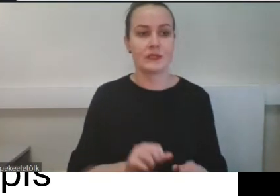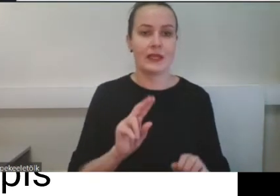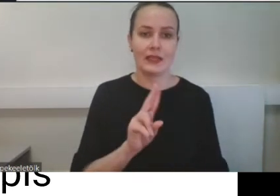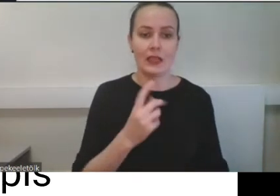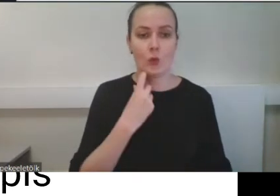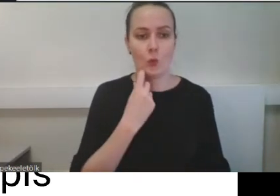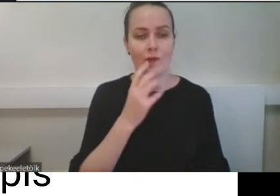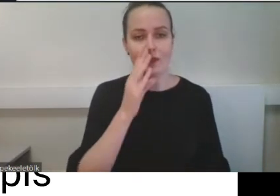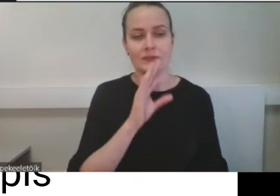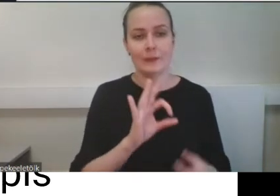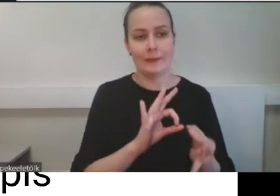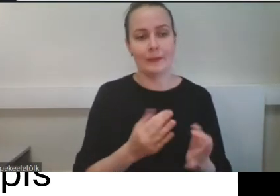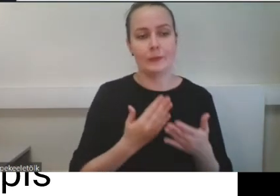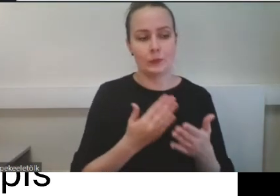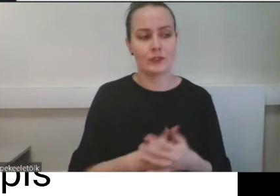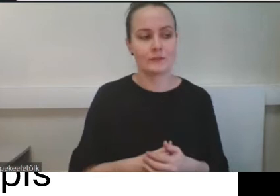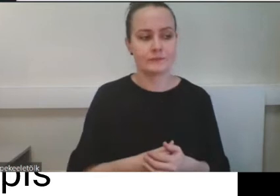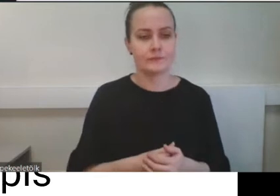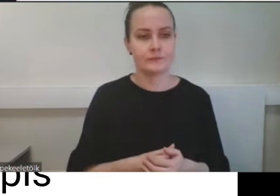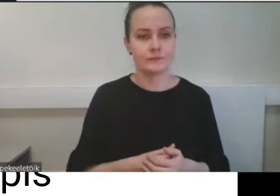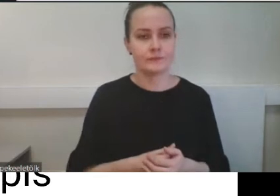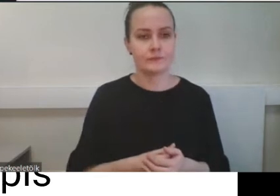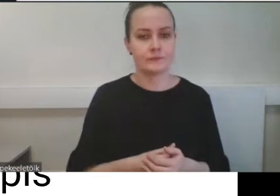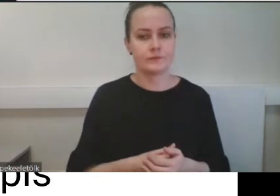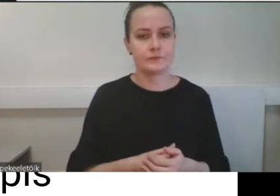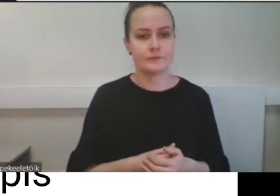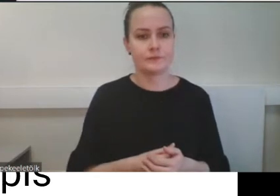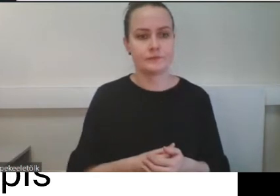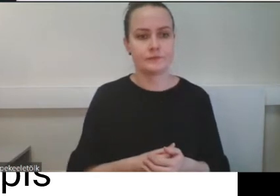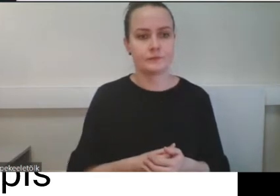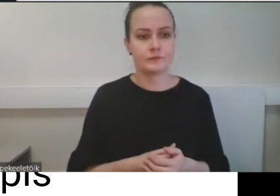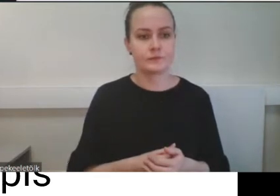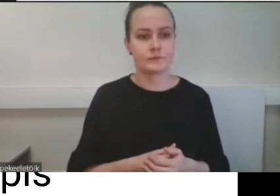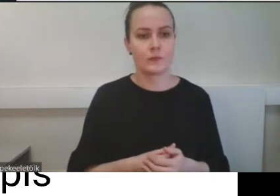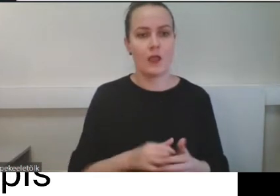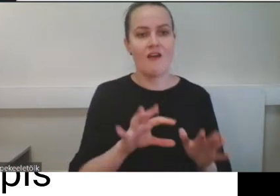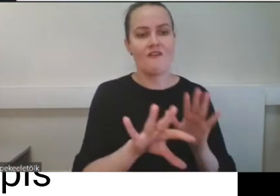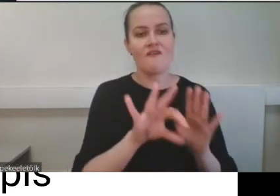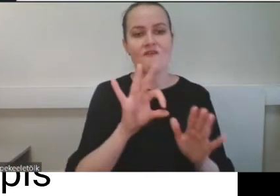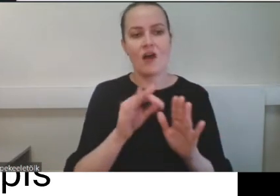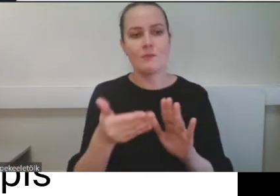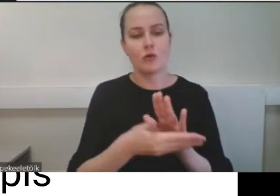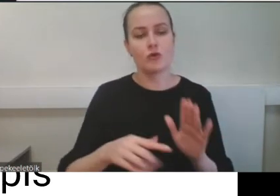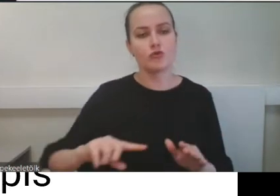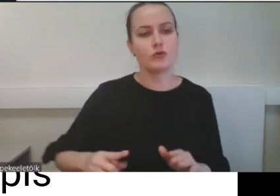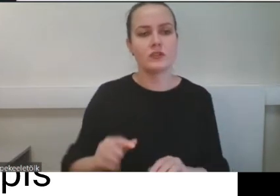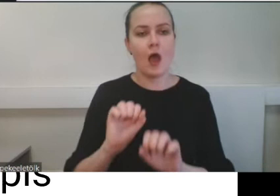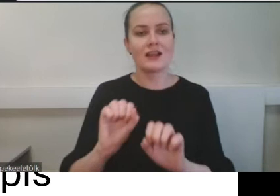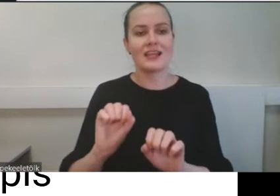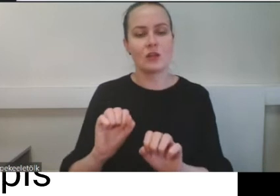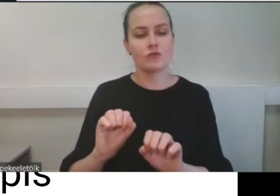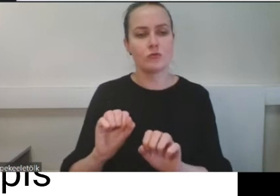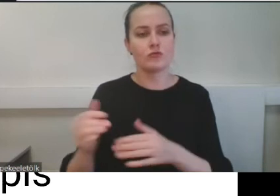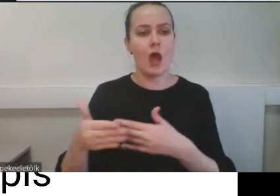vaadates seda disability nagu teemat laiemalt, selle kohta on Eestis ka öeldud, mulle meenus